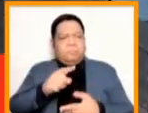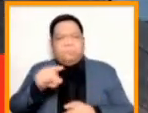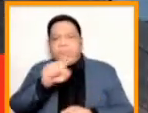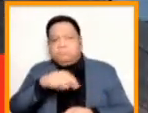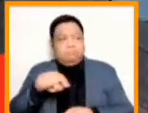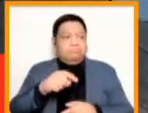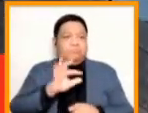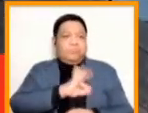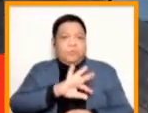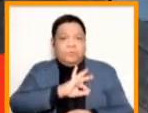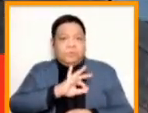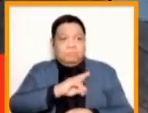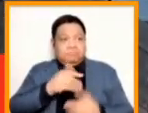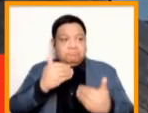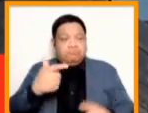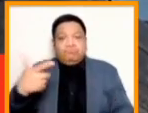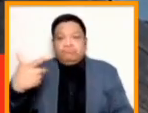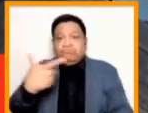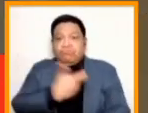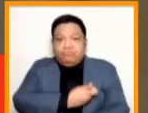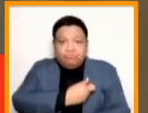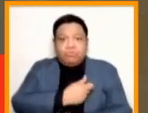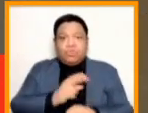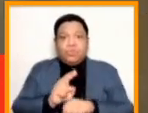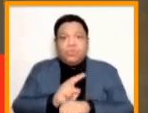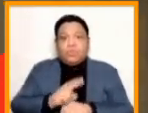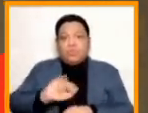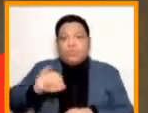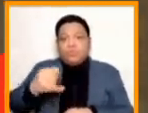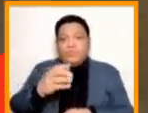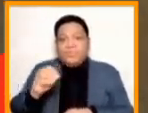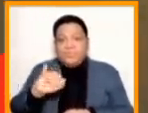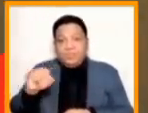station sites gamit ang Johnson & Johnson vaccine.